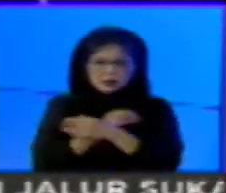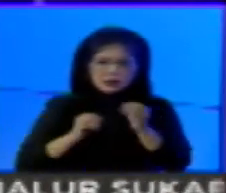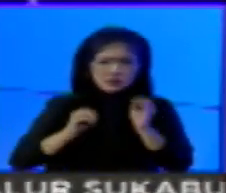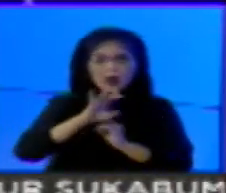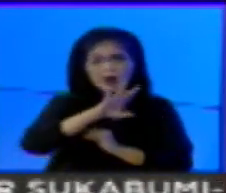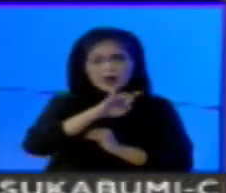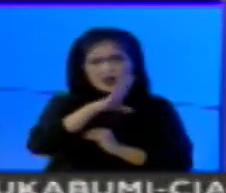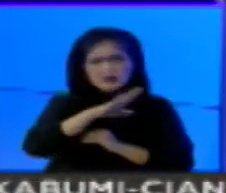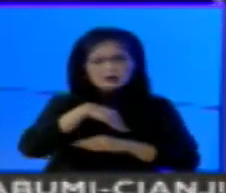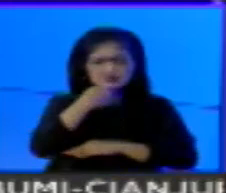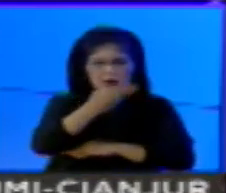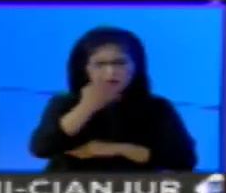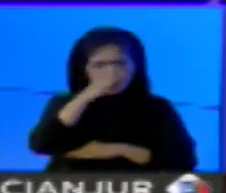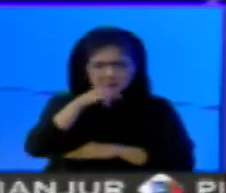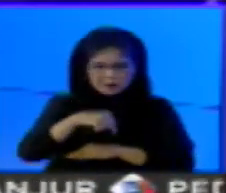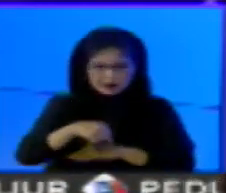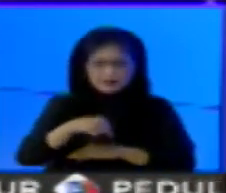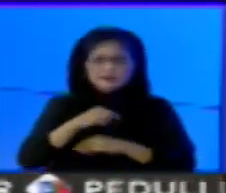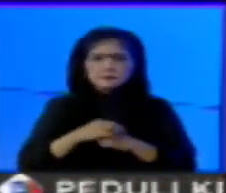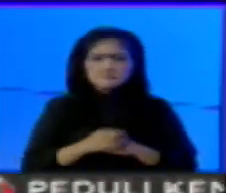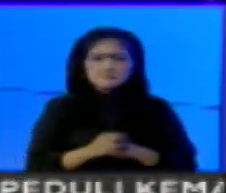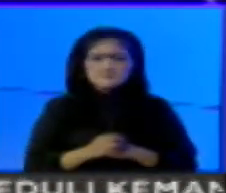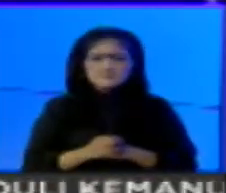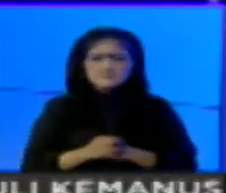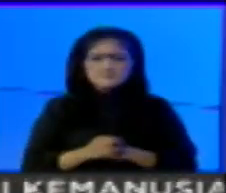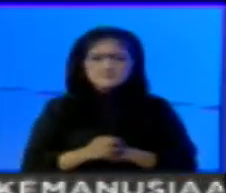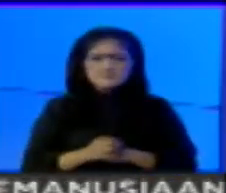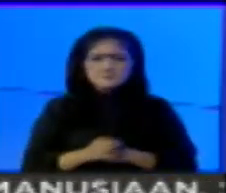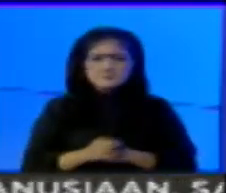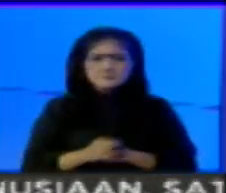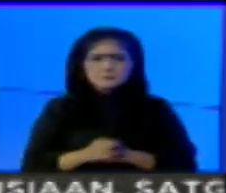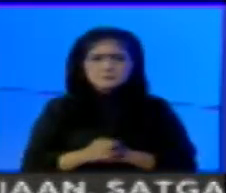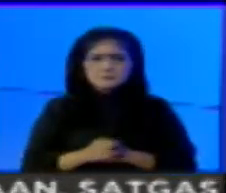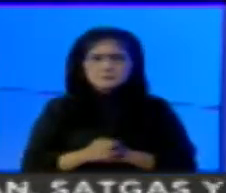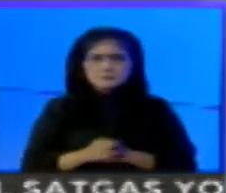Dari Kota Pagaralam, Sumatera Selatan, Yudi Faifman, iNews melaporkan.